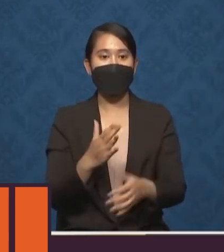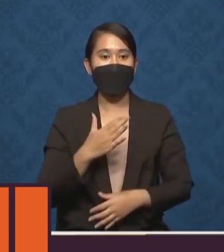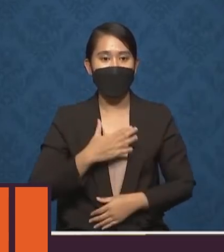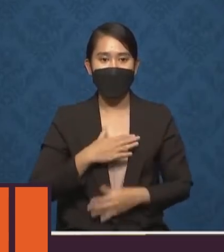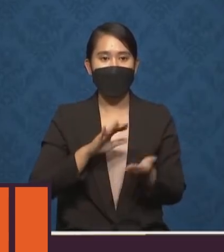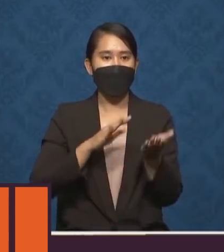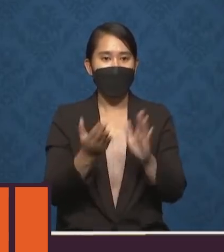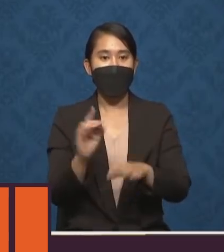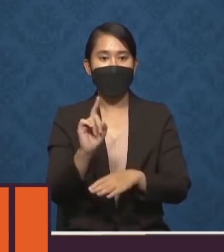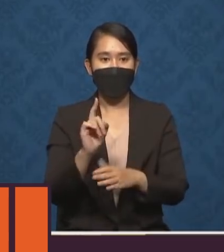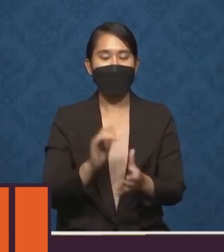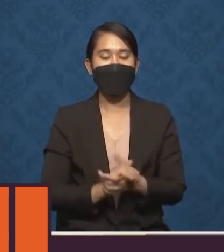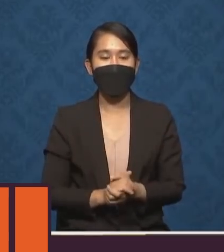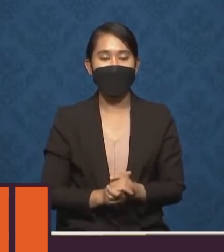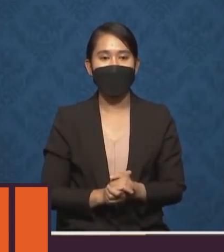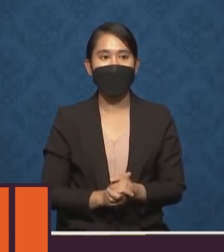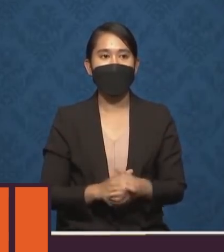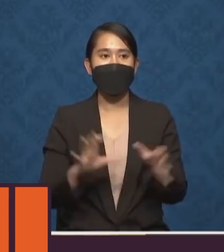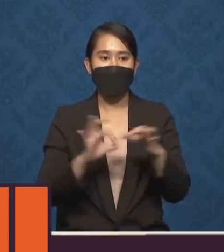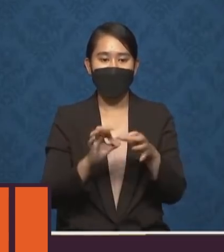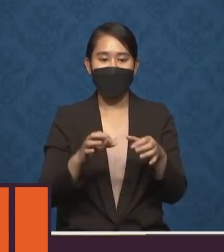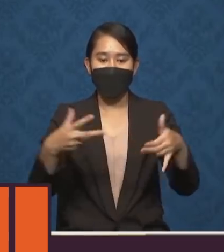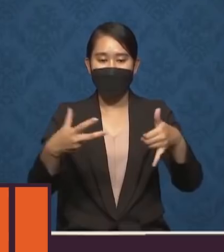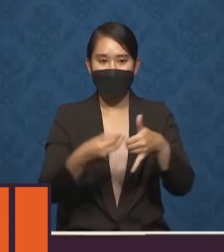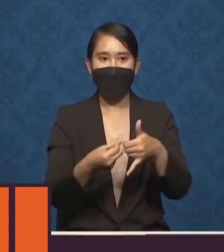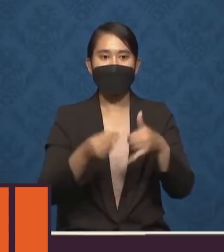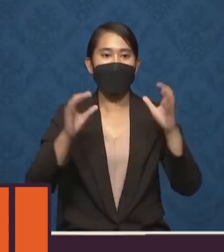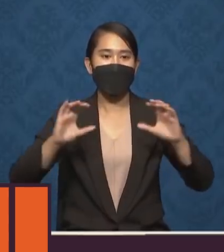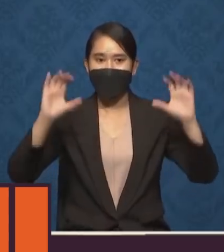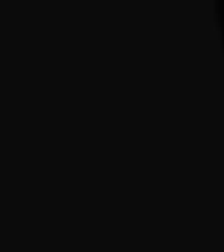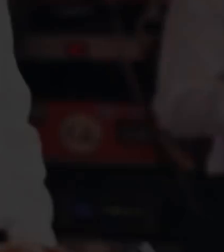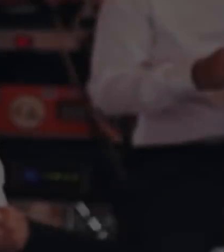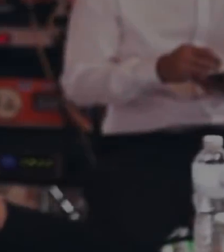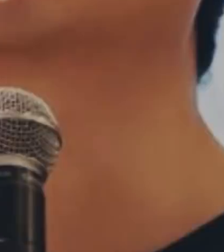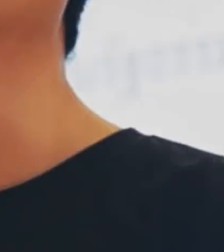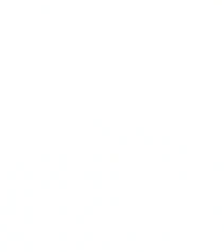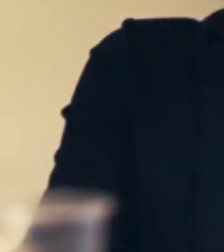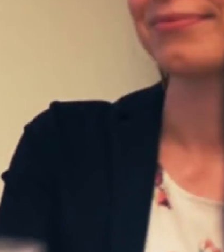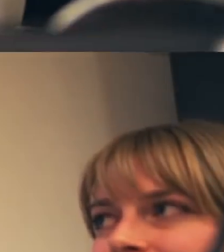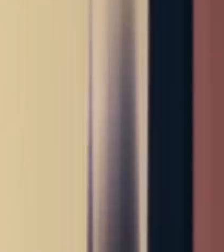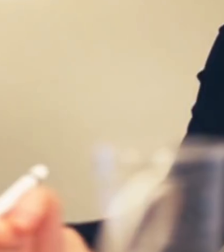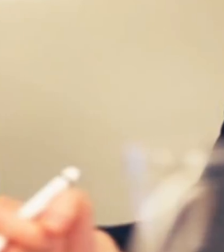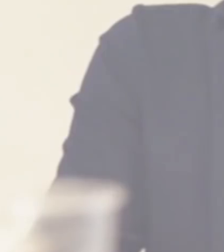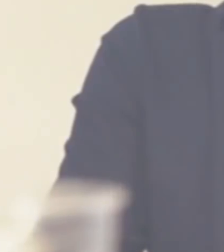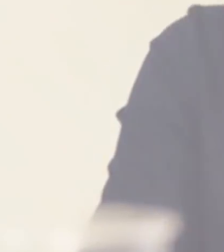ล้มล้างความตำบอนของการฉีดวัคซีนของรัฐบาลชุดนี้ครับขอบคุณครับอ่ะ